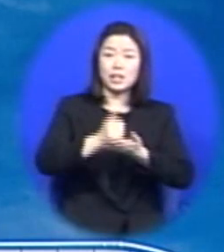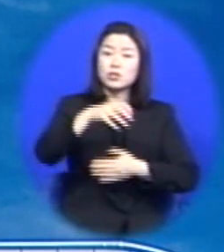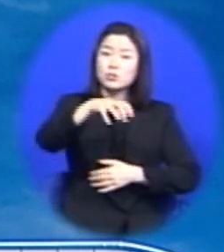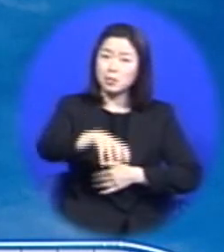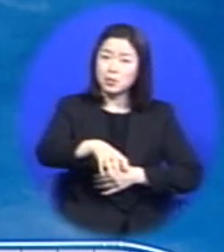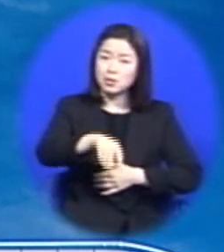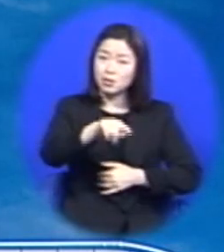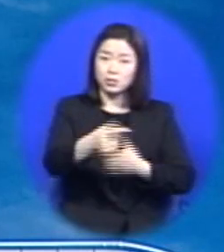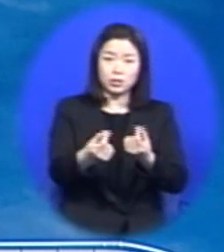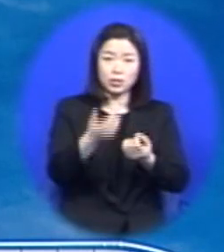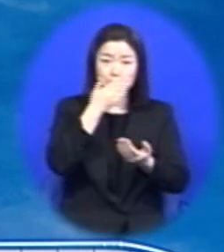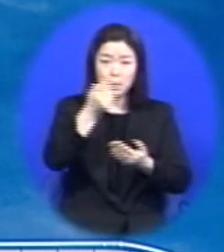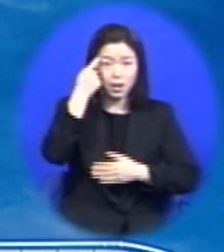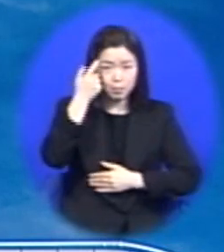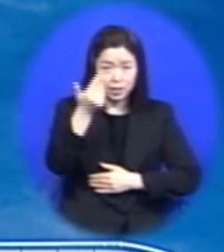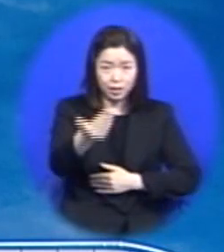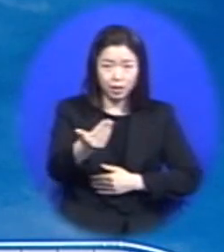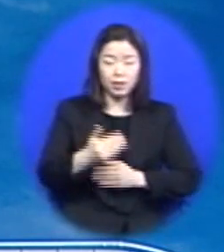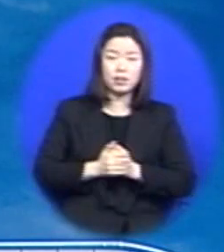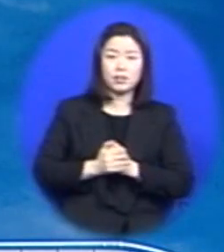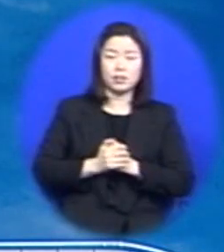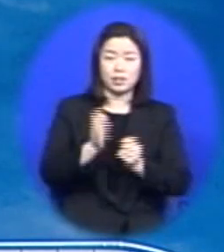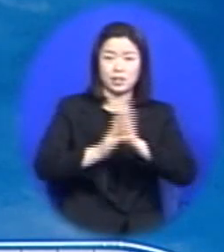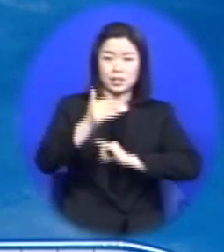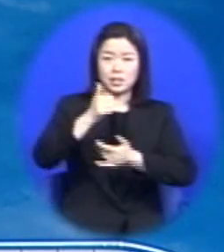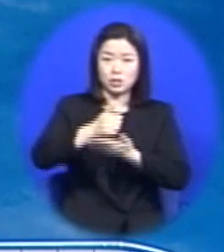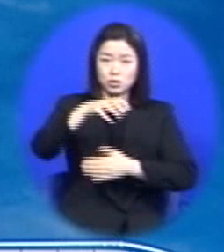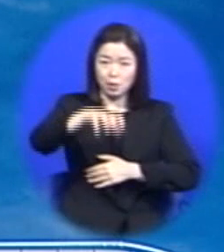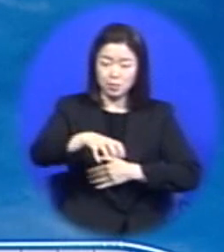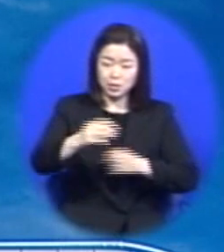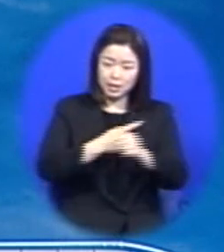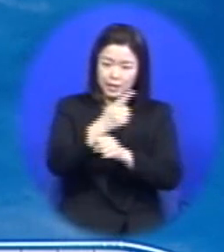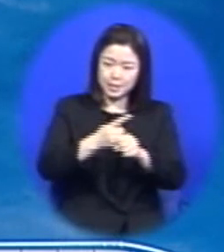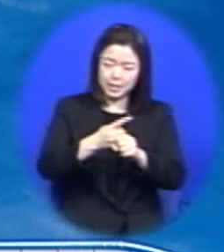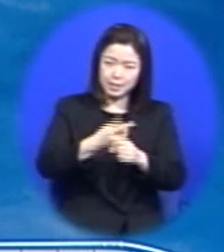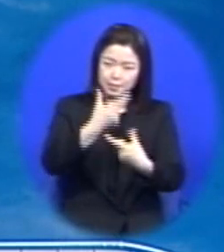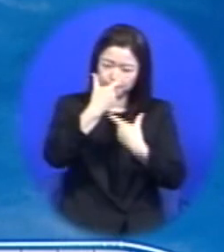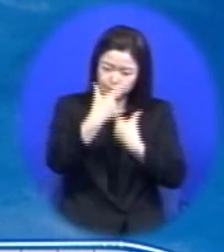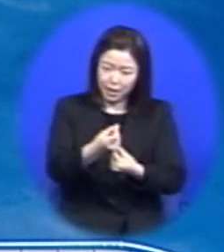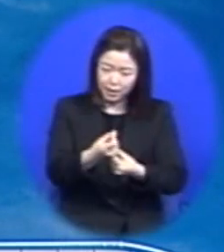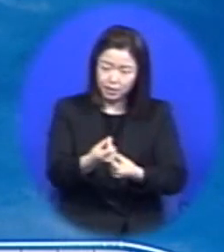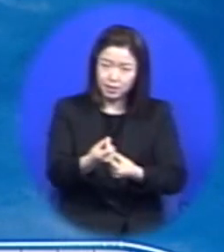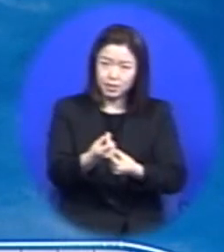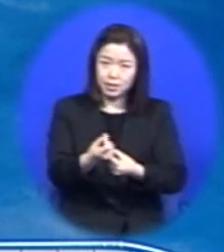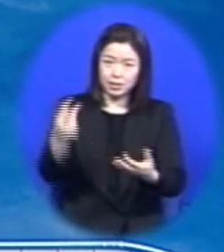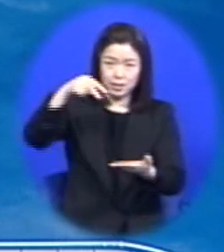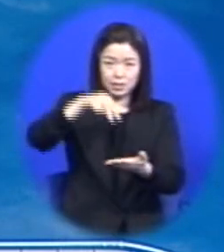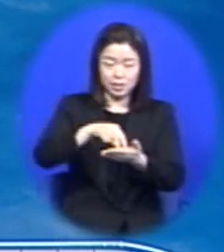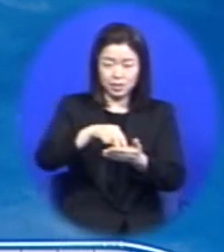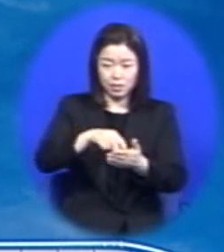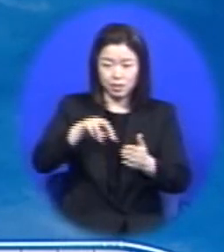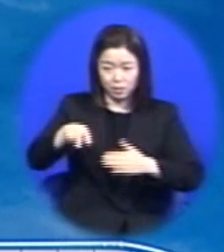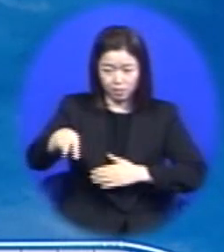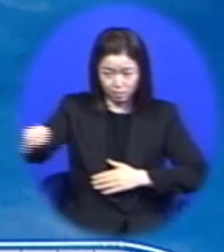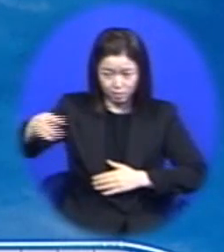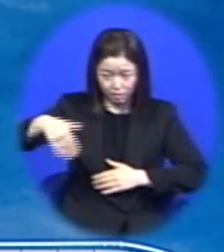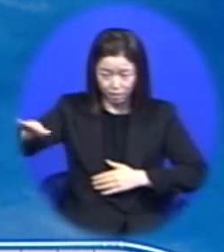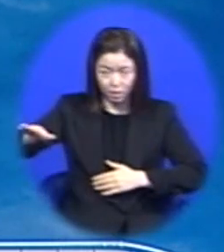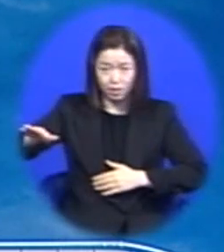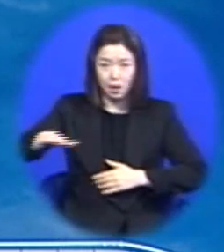할 수 있을까요? 예수님 앞에서 한 시간 땡 일어나서 떠벅떠벅떠벅 다